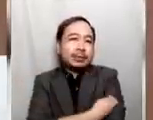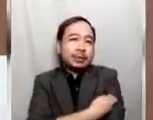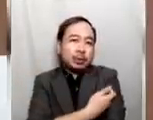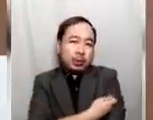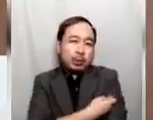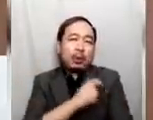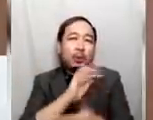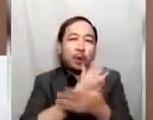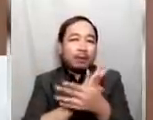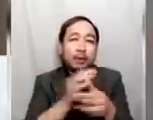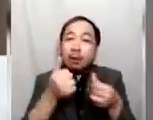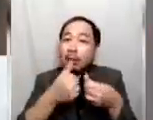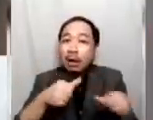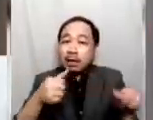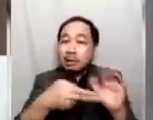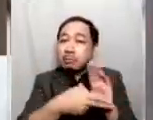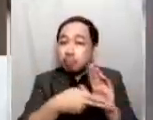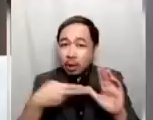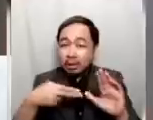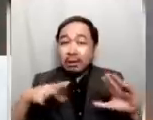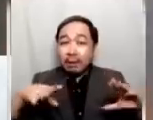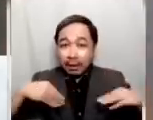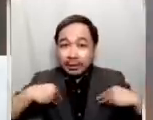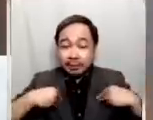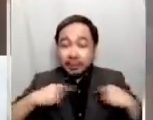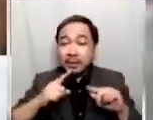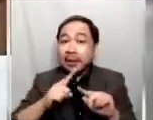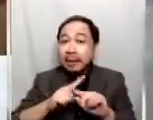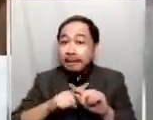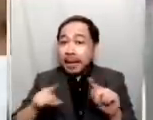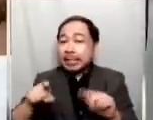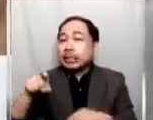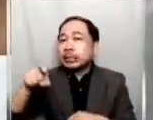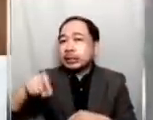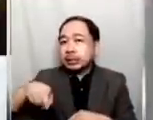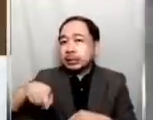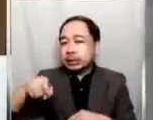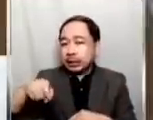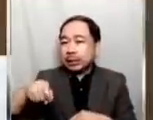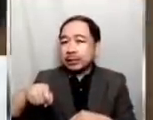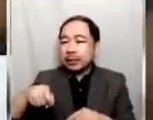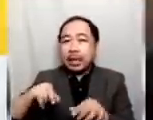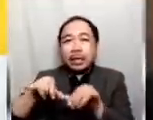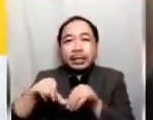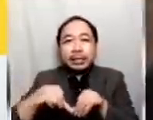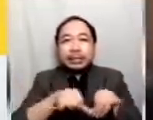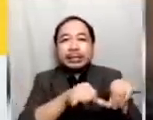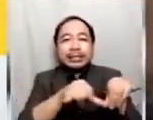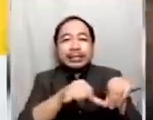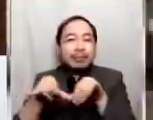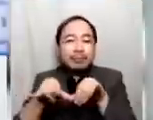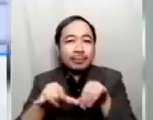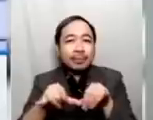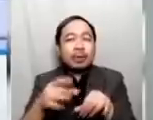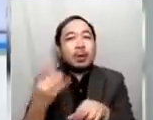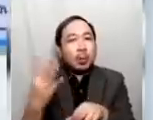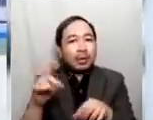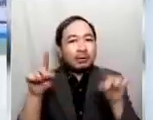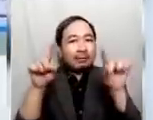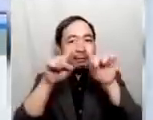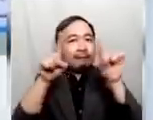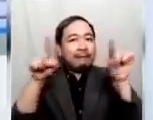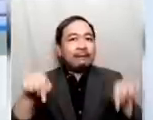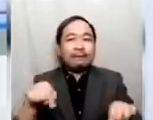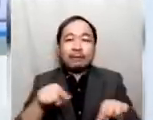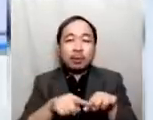ng bakuna ay tatanggapin. Pero kinakailangan daw na uniform o iisa lang ang form nito. Hindi katulad